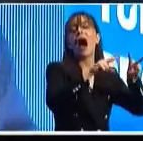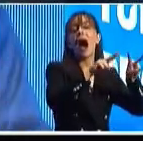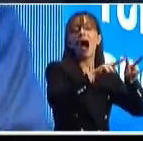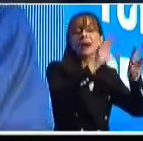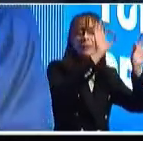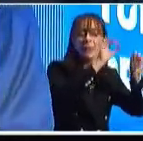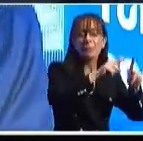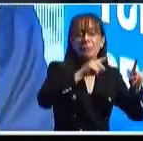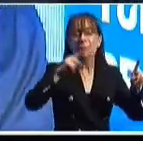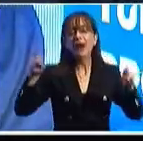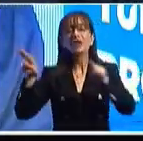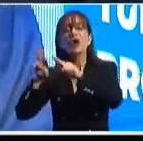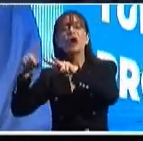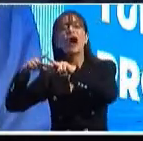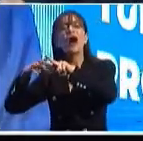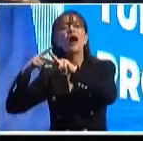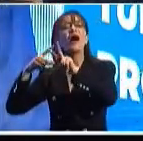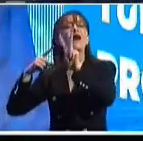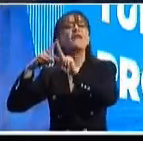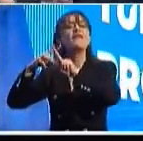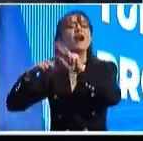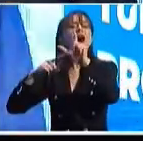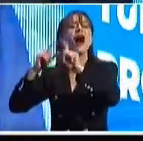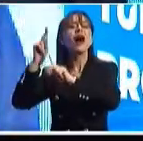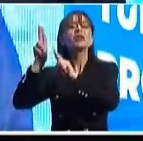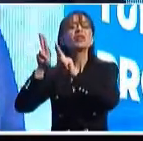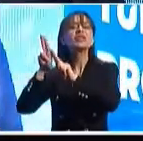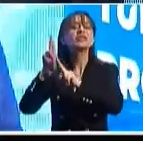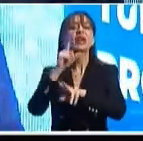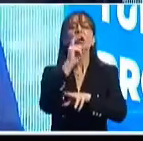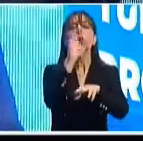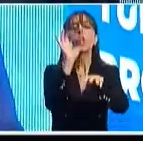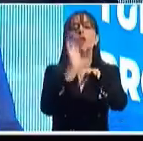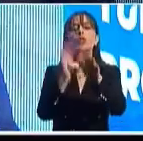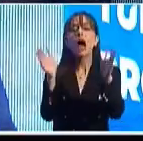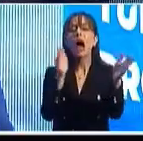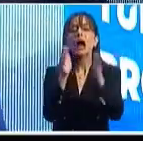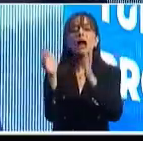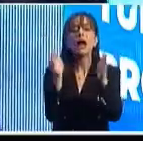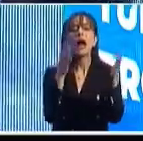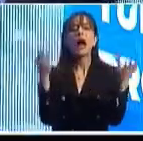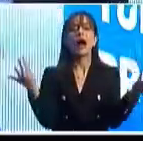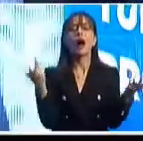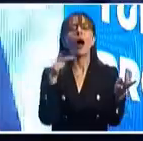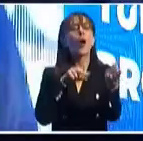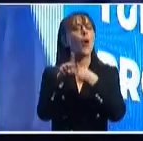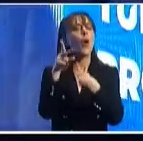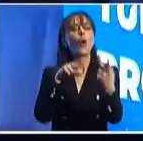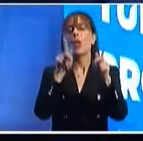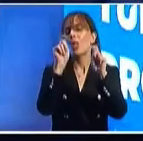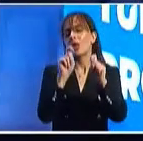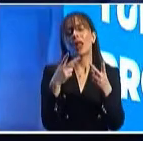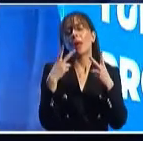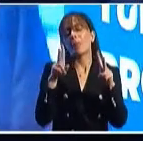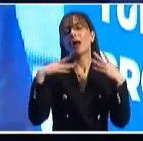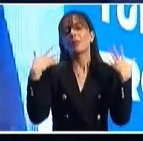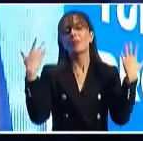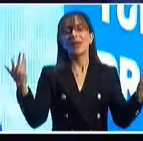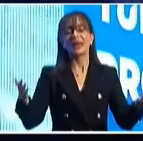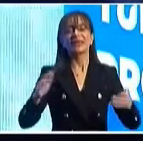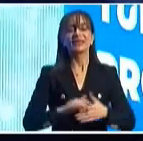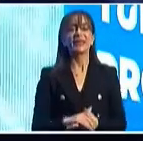yapacak İstanbullu kardeşlerimiz 9 dakikada bu seyahatleri yapabilecekler.